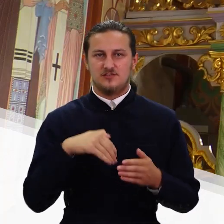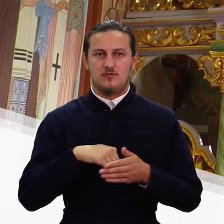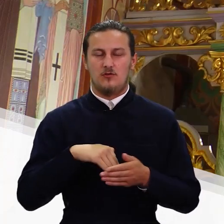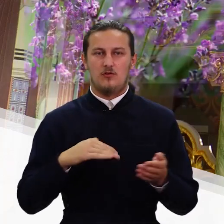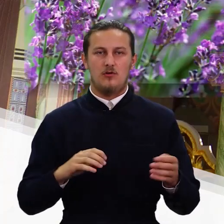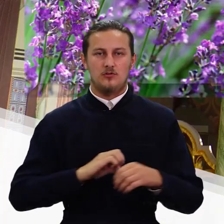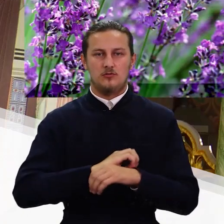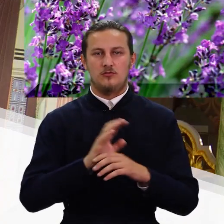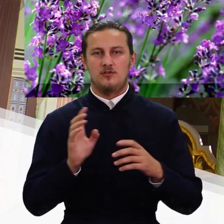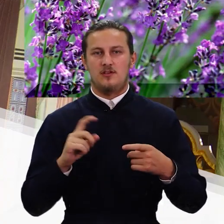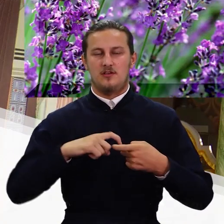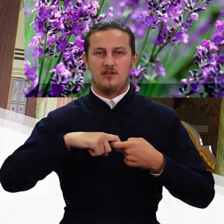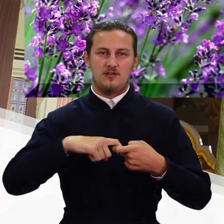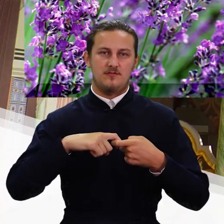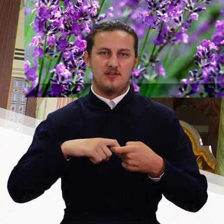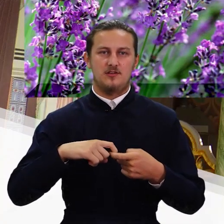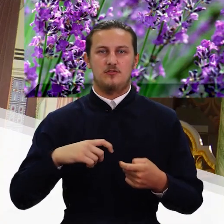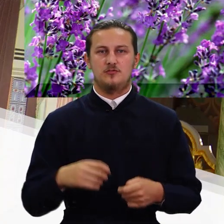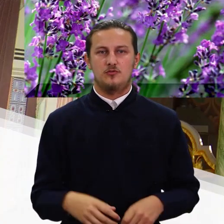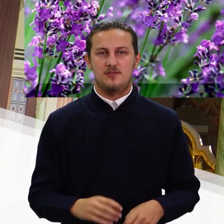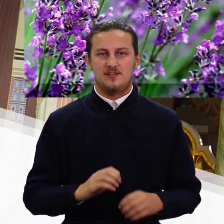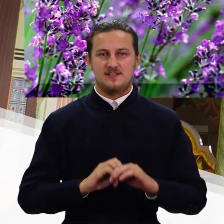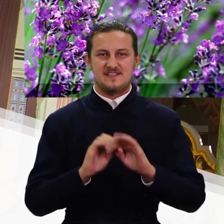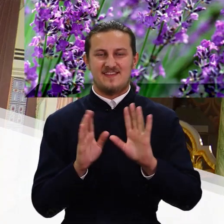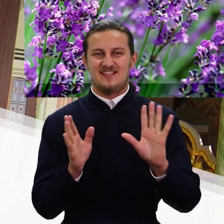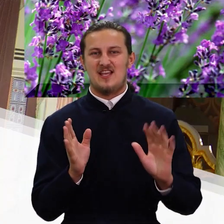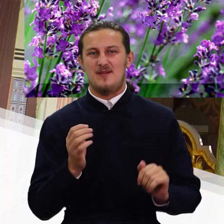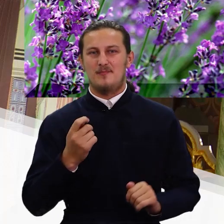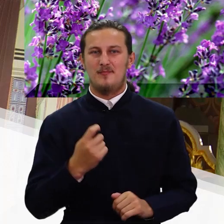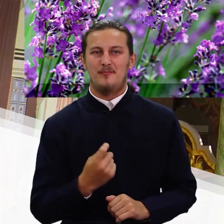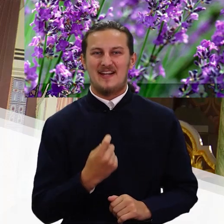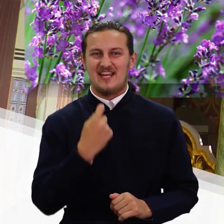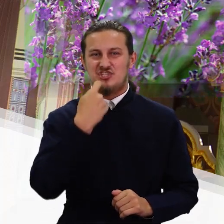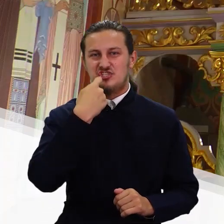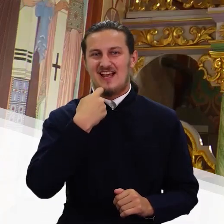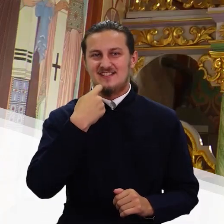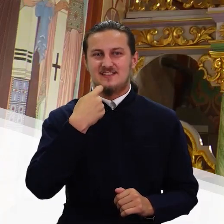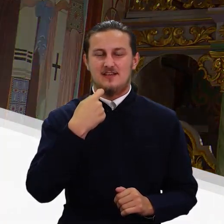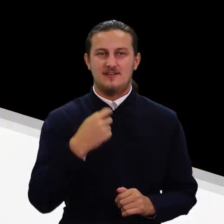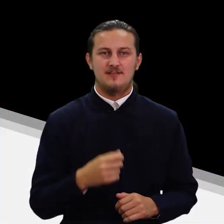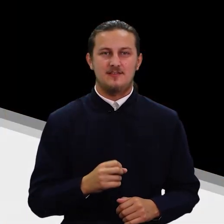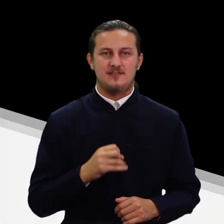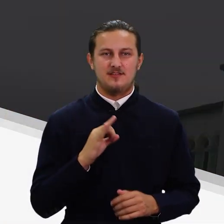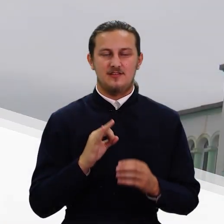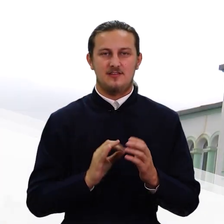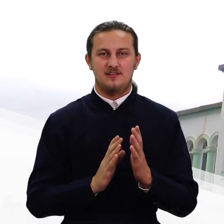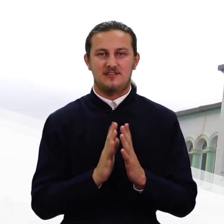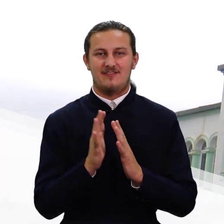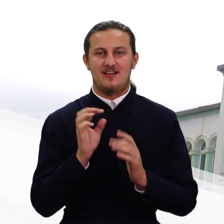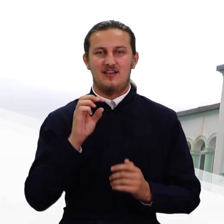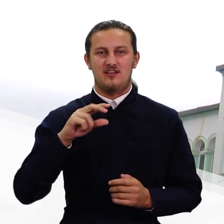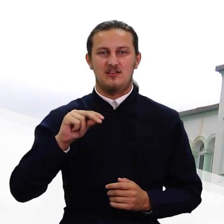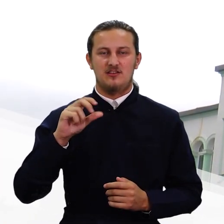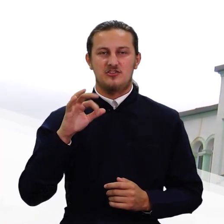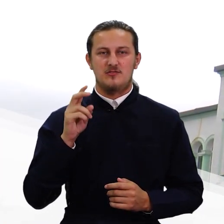пиття. Це чебрець. Вона вбиває віруси. І в будь-якому випадку обов'язково відвідуйте дім Божий у цей важкий